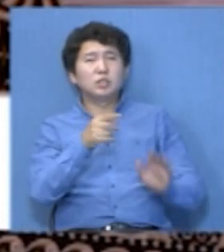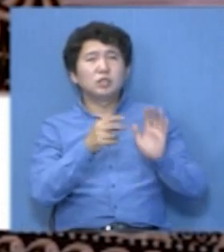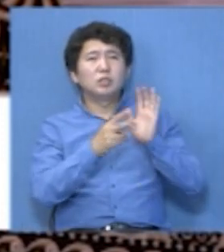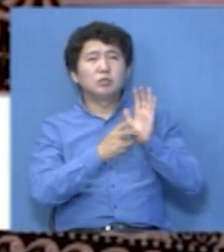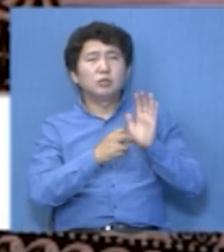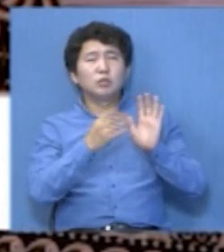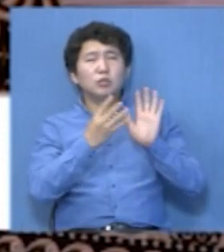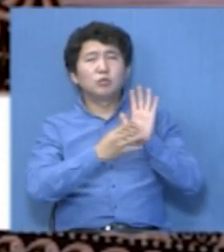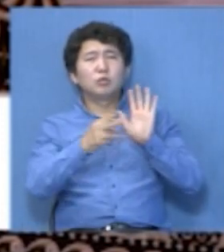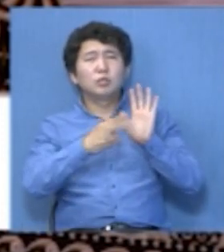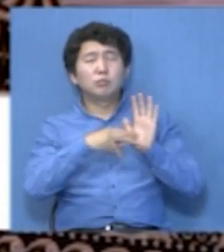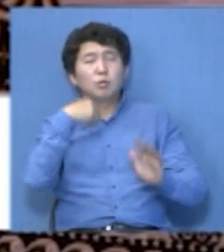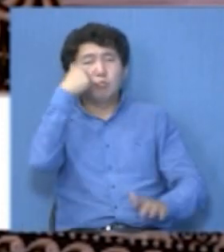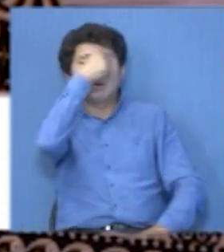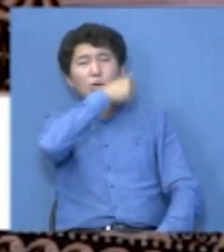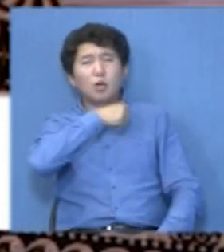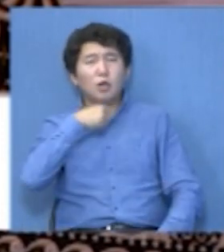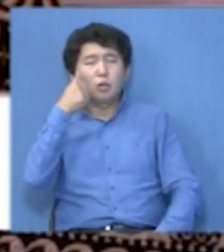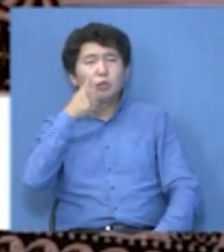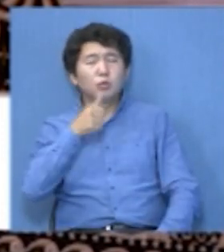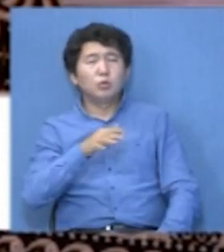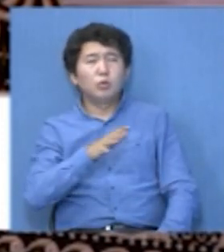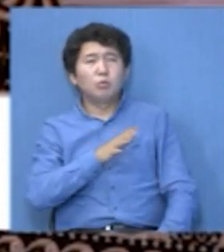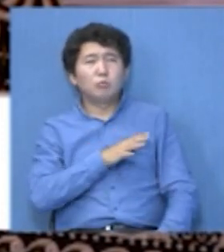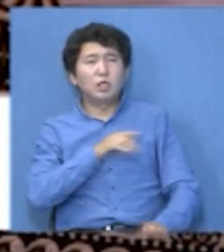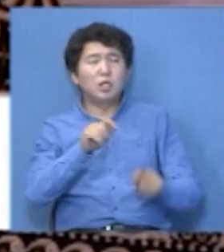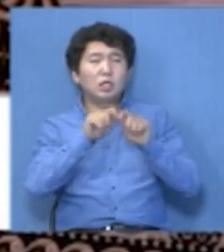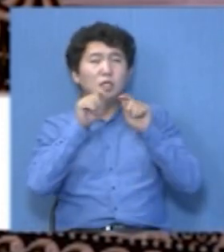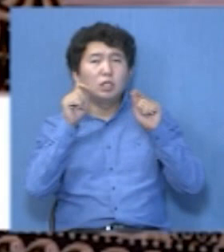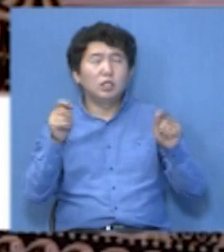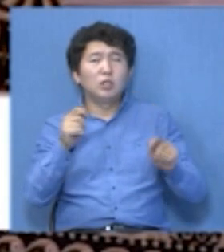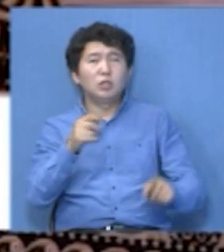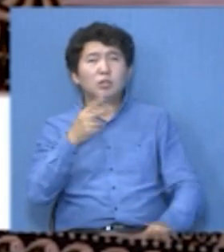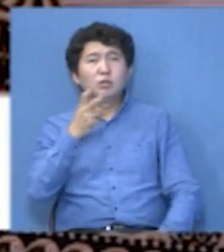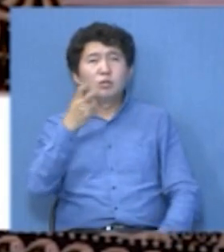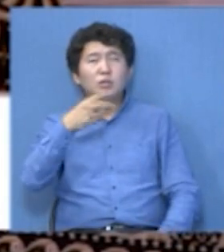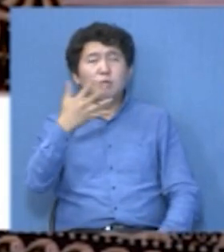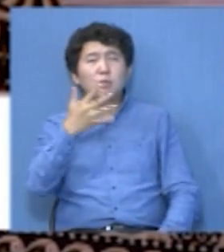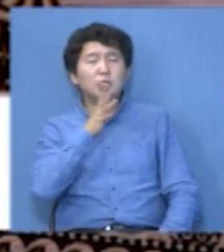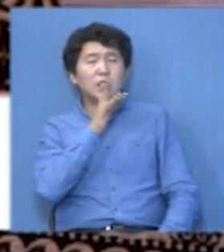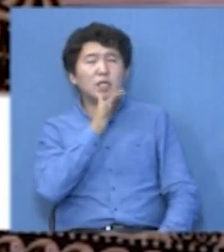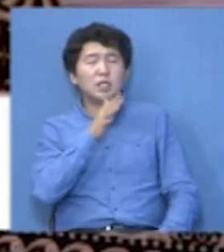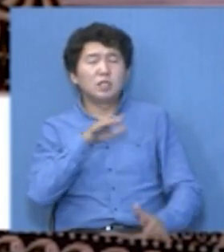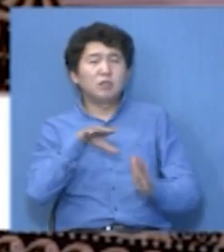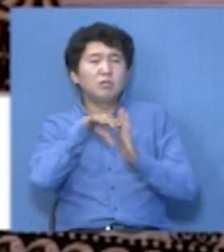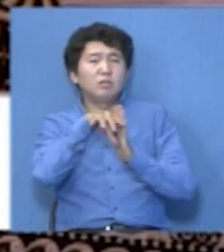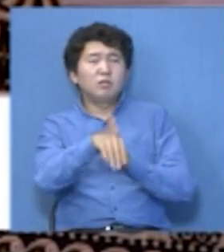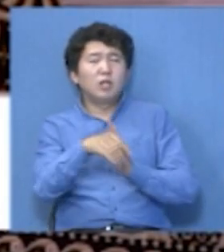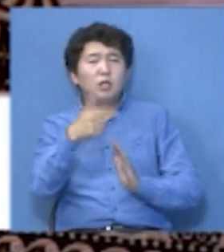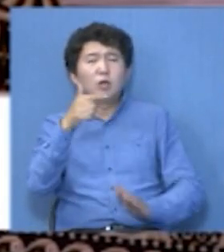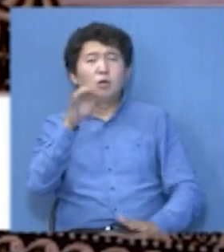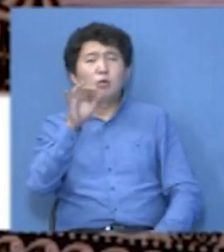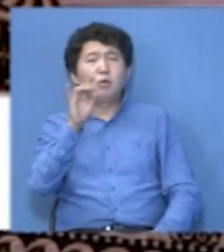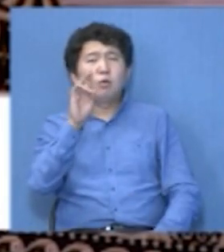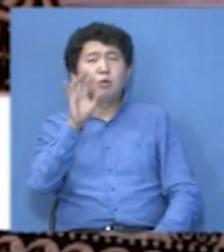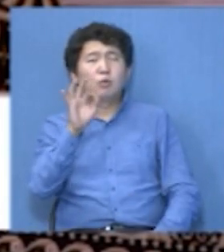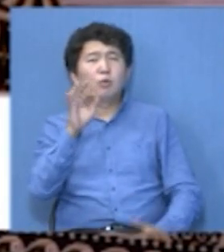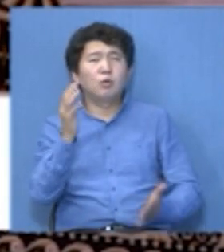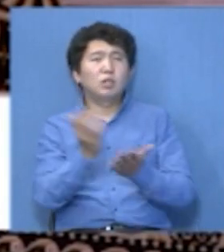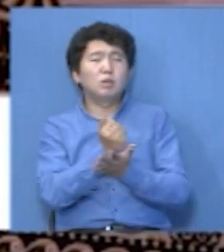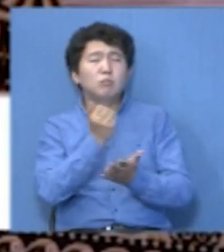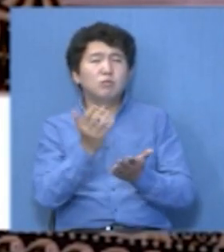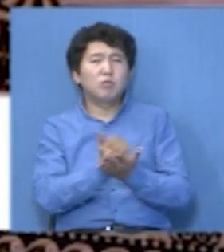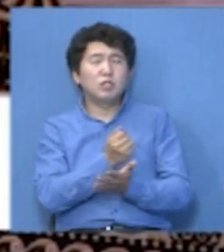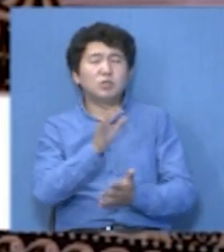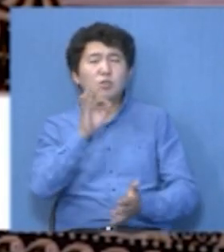1797 году был основан. На протяжении 225 лет вносит ощутимый вклад в горнодобывающую отрасль нашего с вами